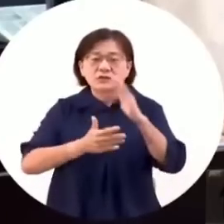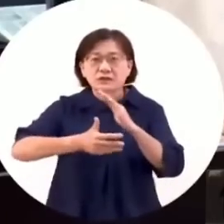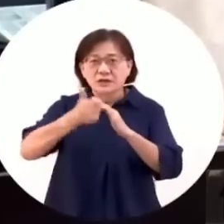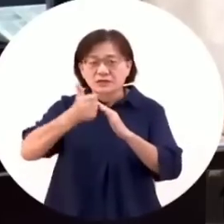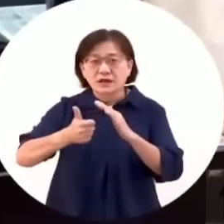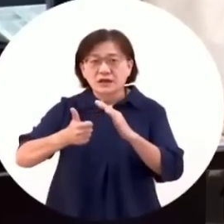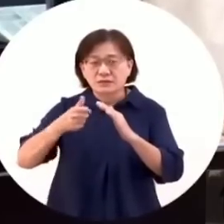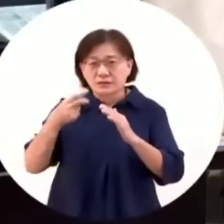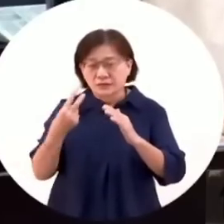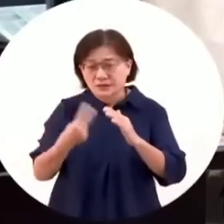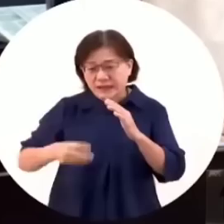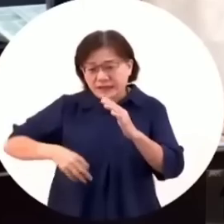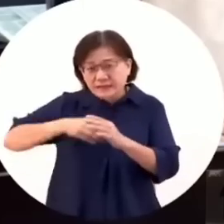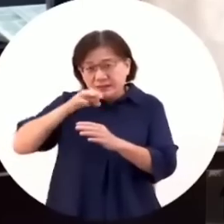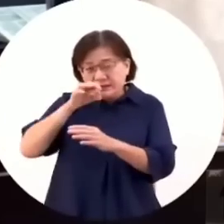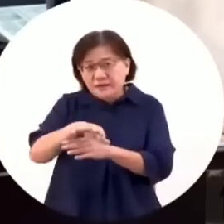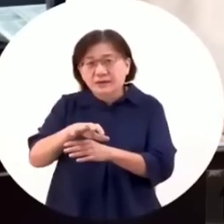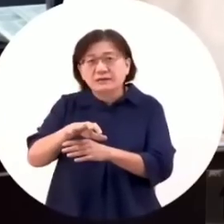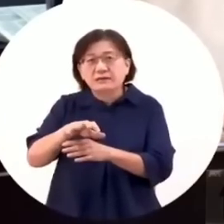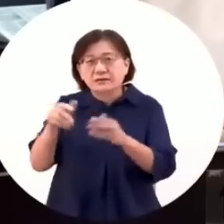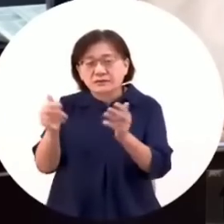舞，你甲想看，这款局长你还阁咧用？